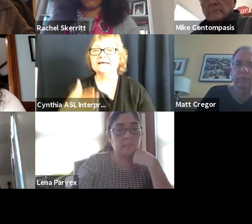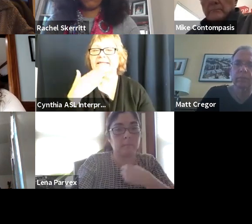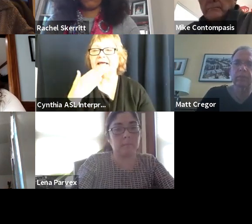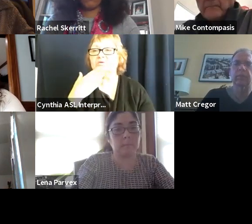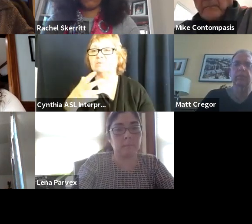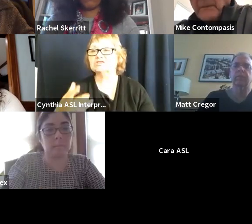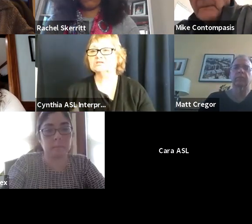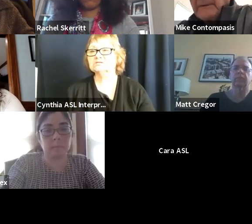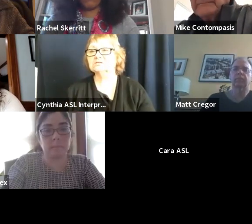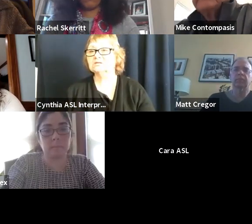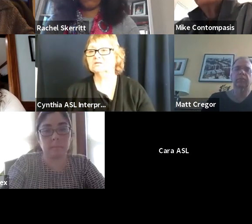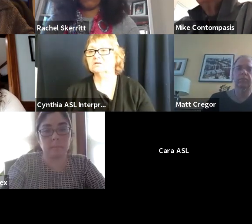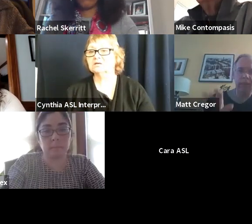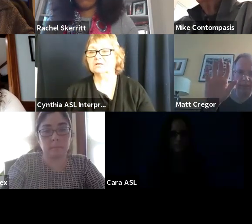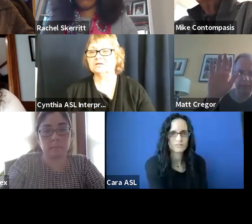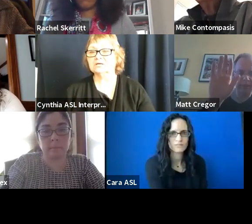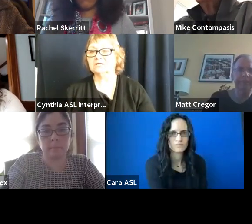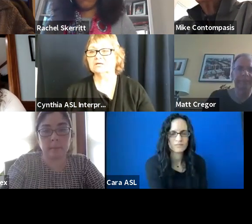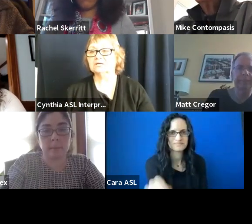much. 麻煩你了, Jody.